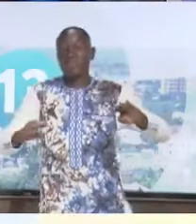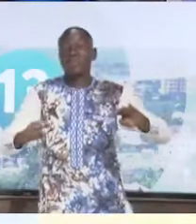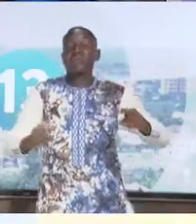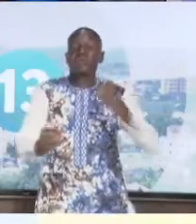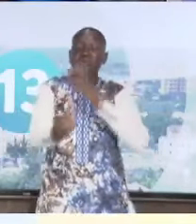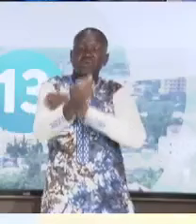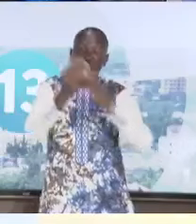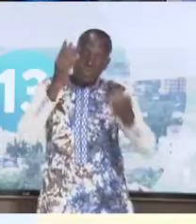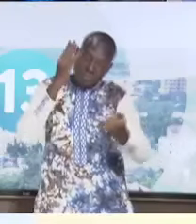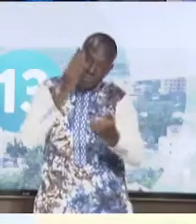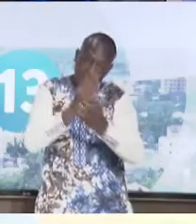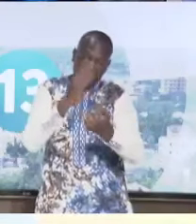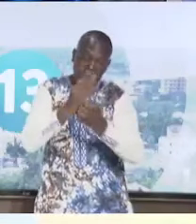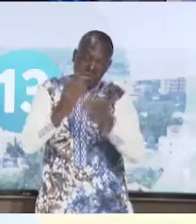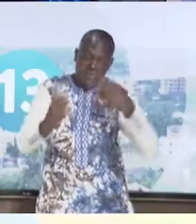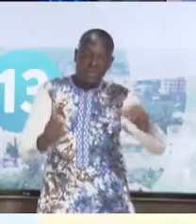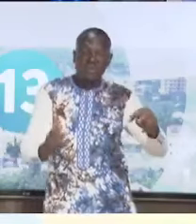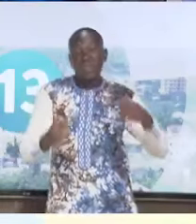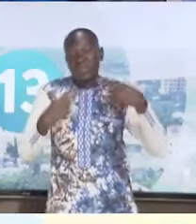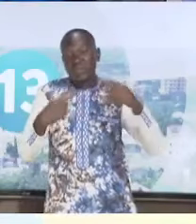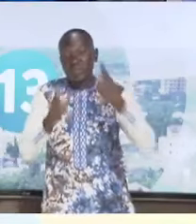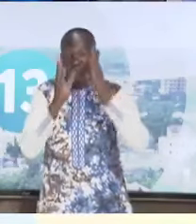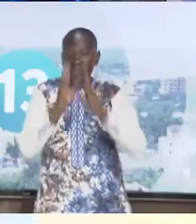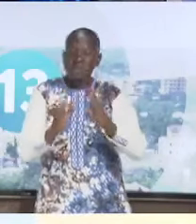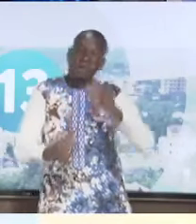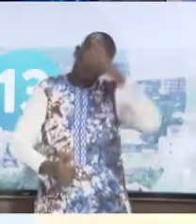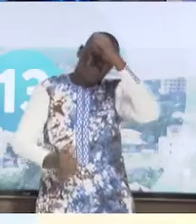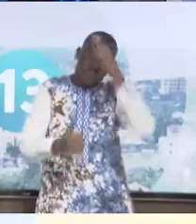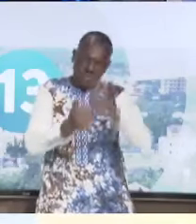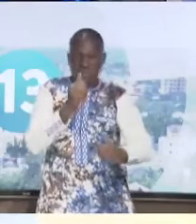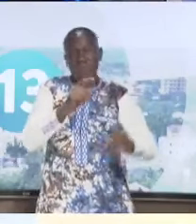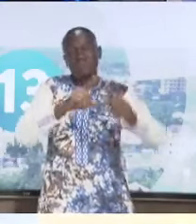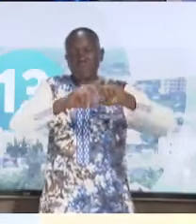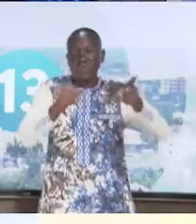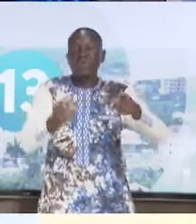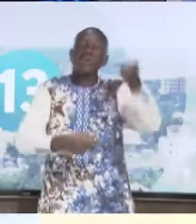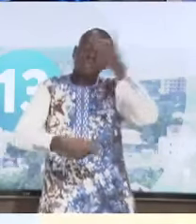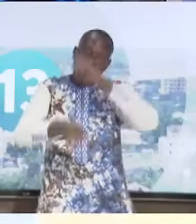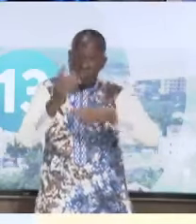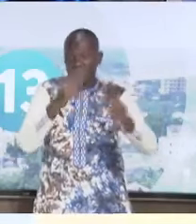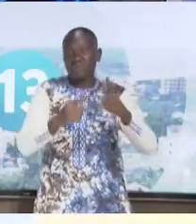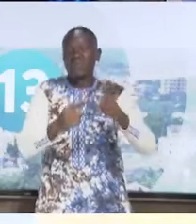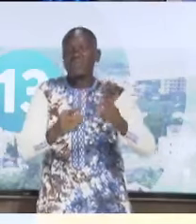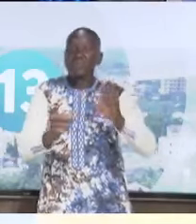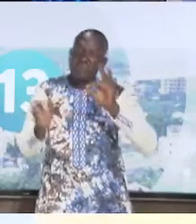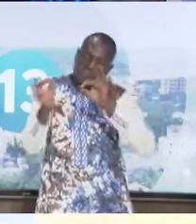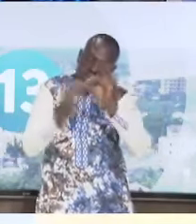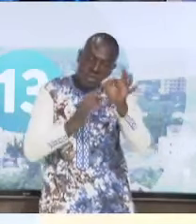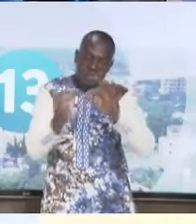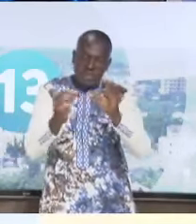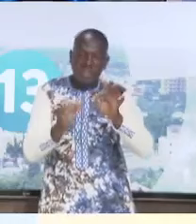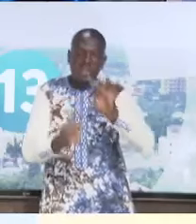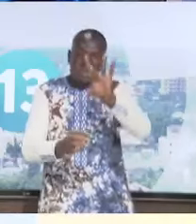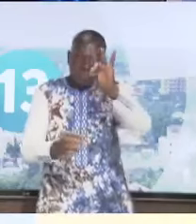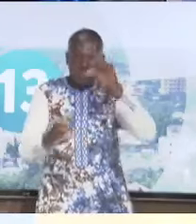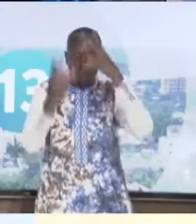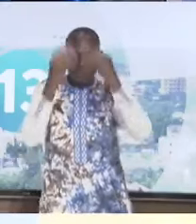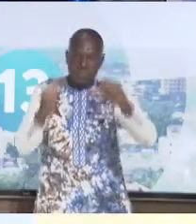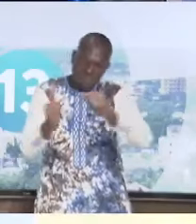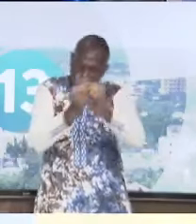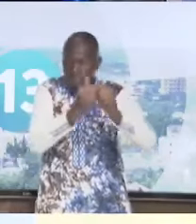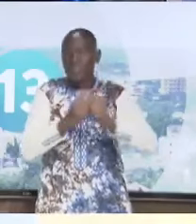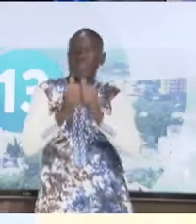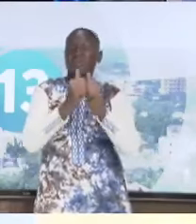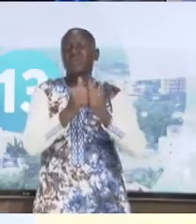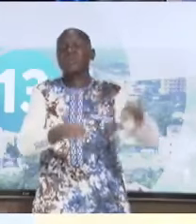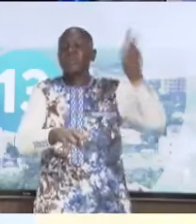les équipes de gestion clientèle. S'il y a un problème particulier, venez vers nous. Nous allons trouver des solutions ensemble. Nous avons mis